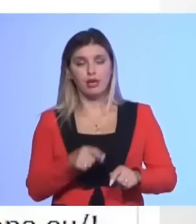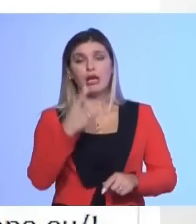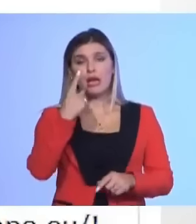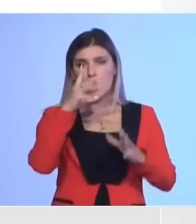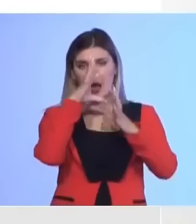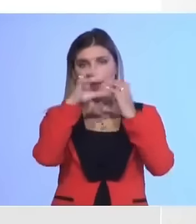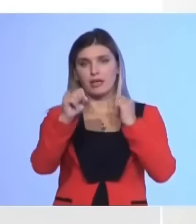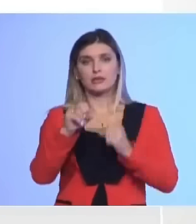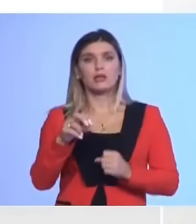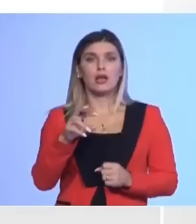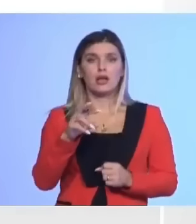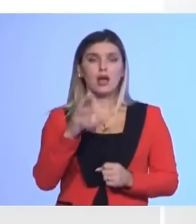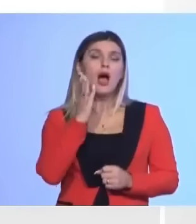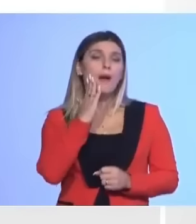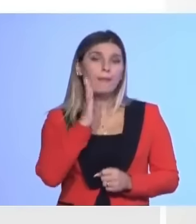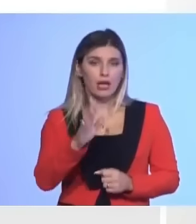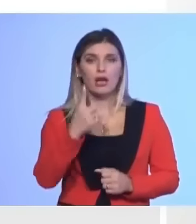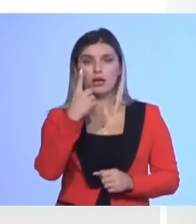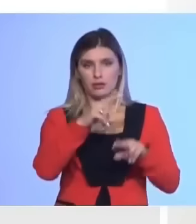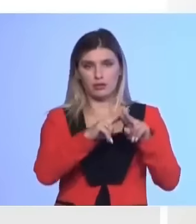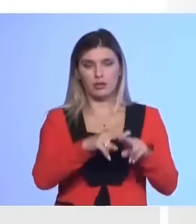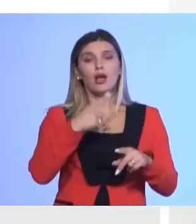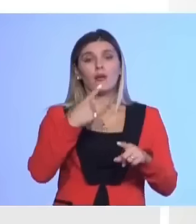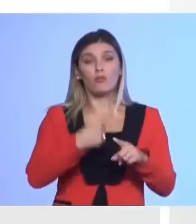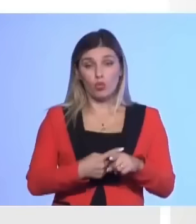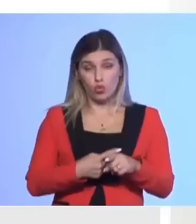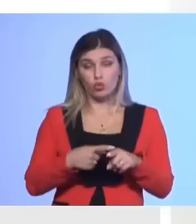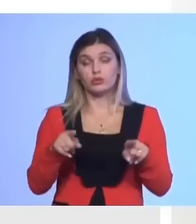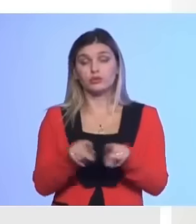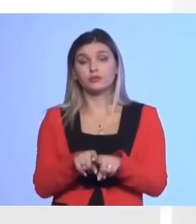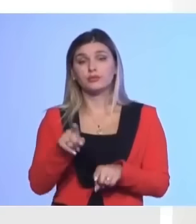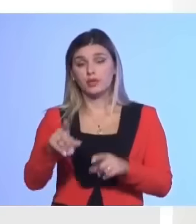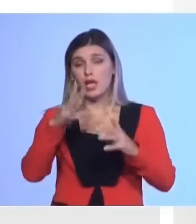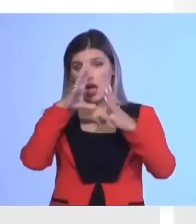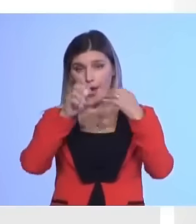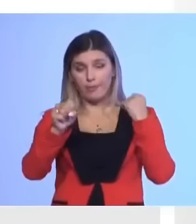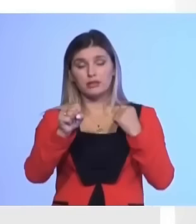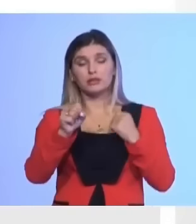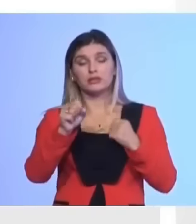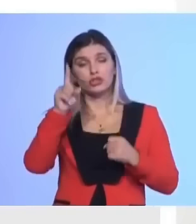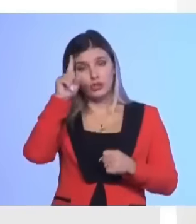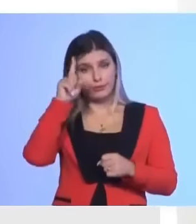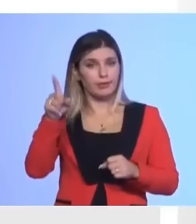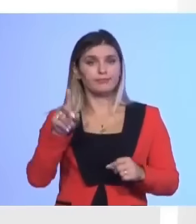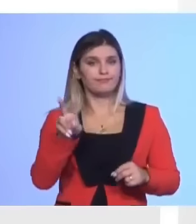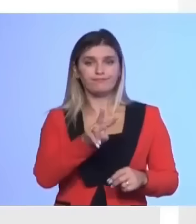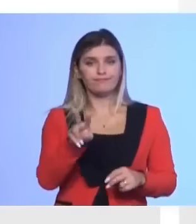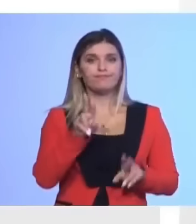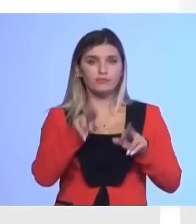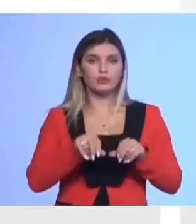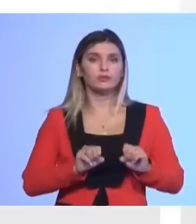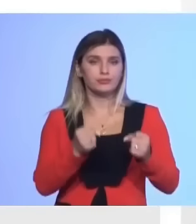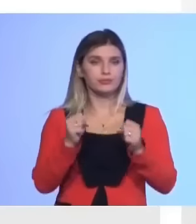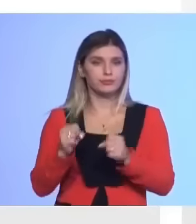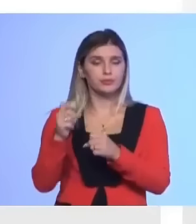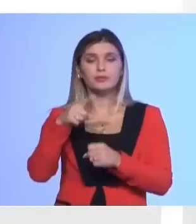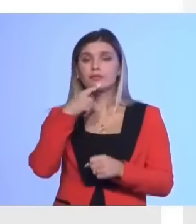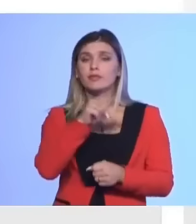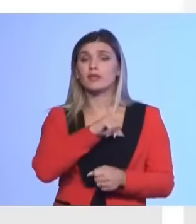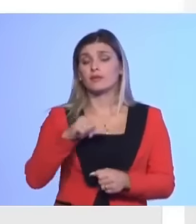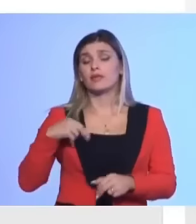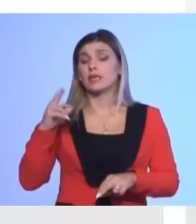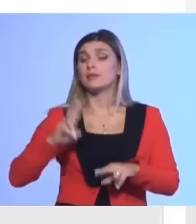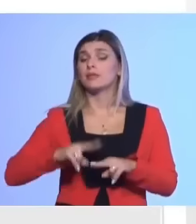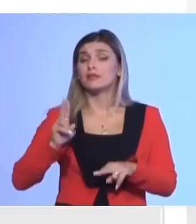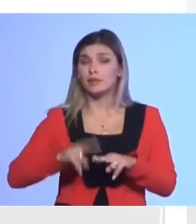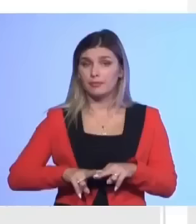Evropian, ka reaguar edhe ambasadori gjerman Rode. Hapat e njëanshëm dhe të pakoordinuar jo vetëm që bien ndesh me marrëveshjet e dialogut,